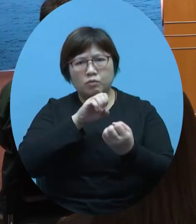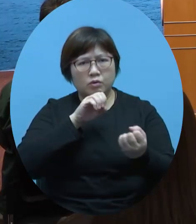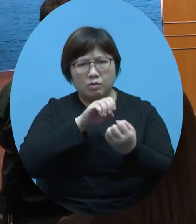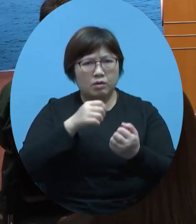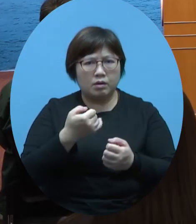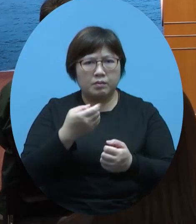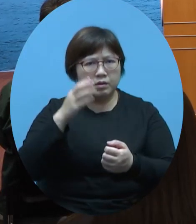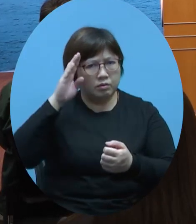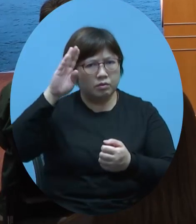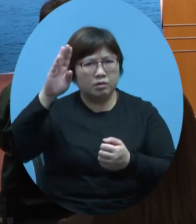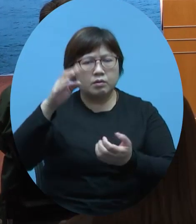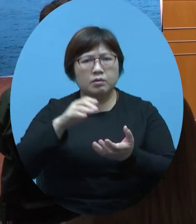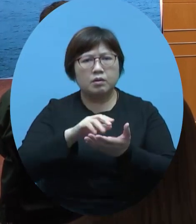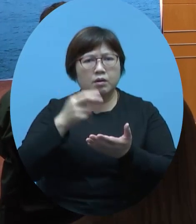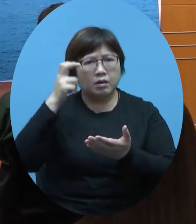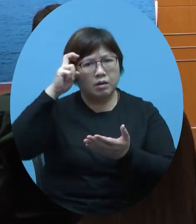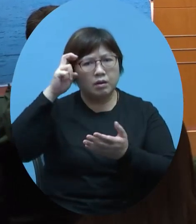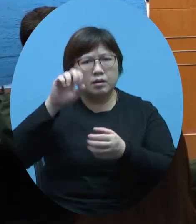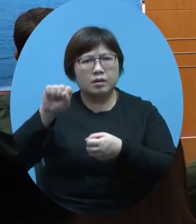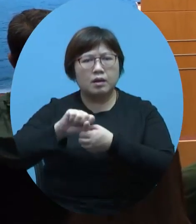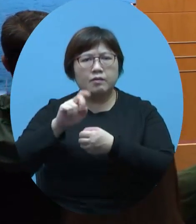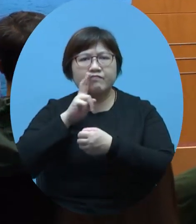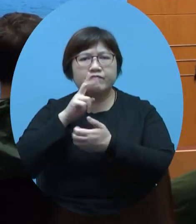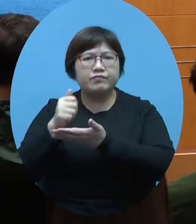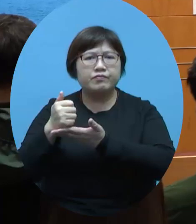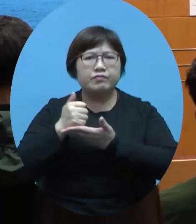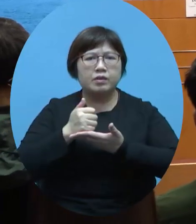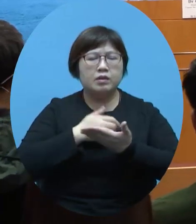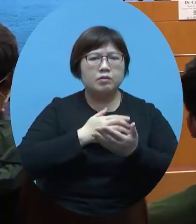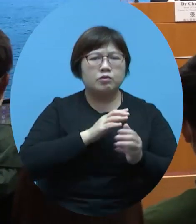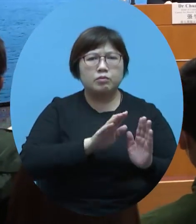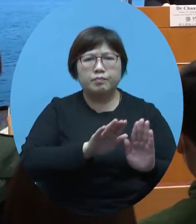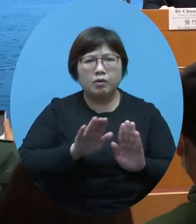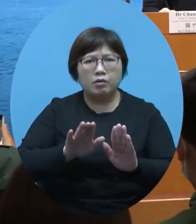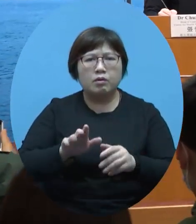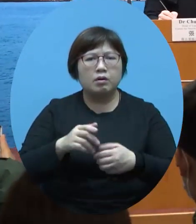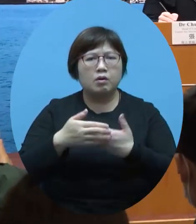來會不會考慮加回個翻譯去幫手處理一些外籍個案呢？謝謝。